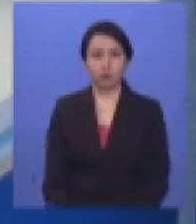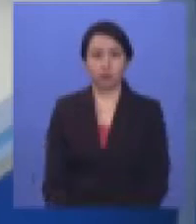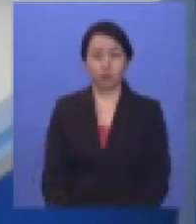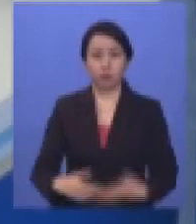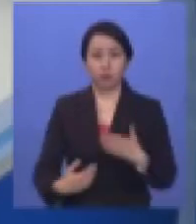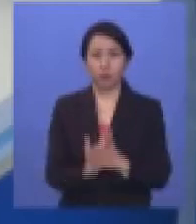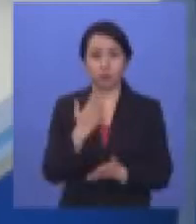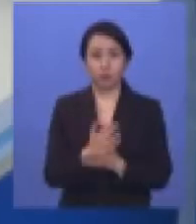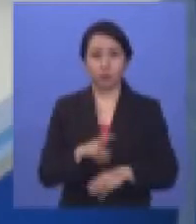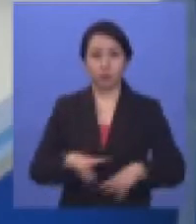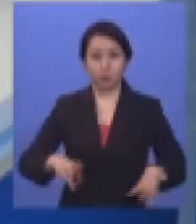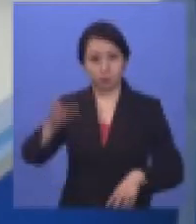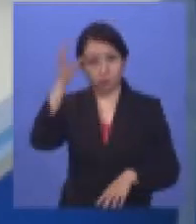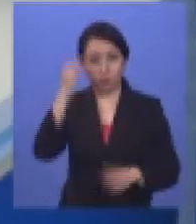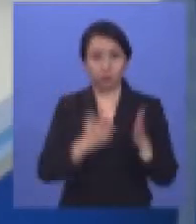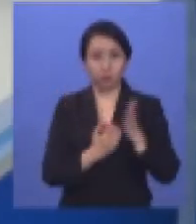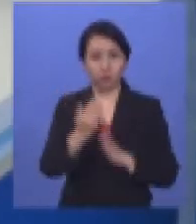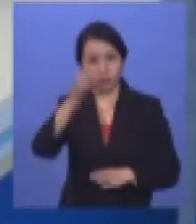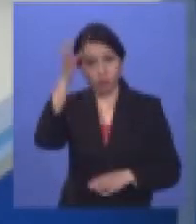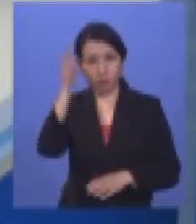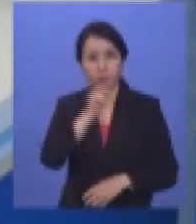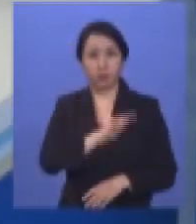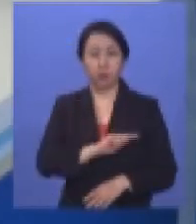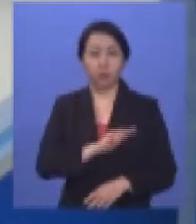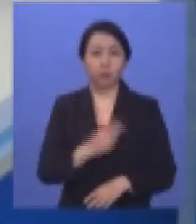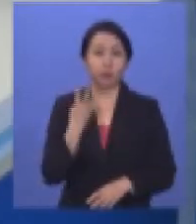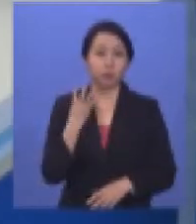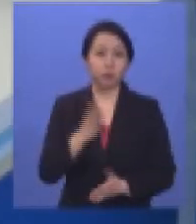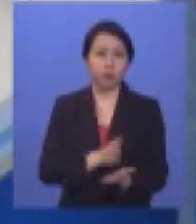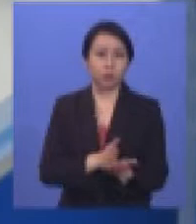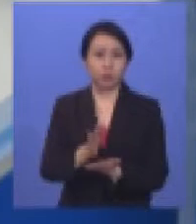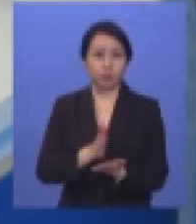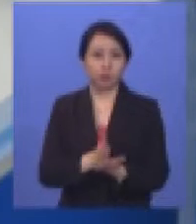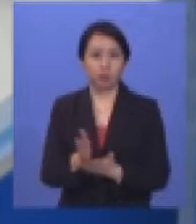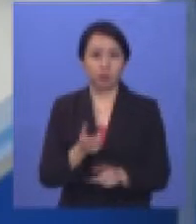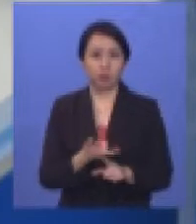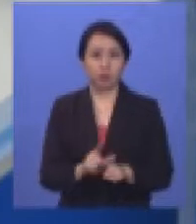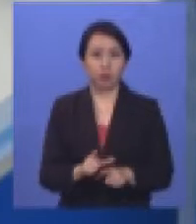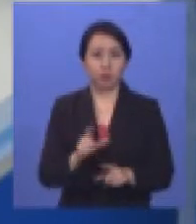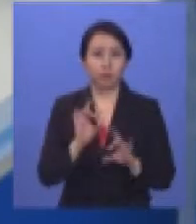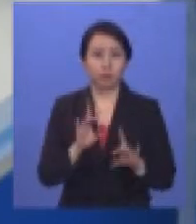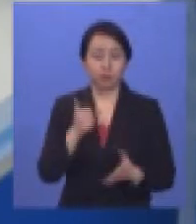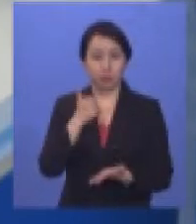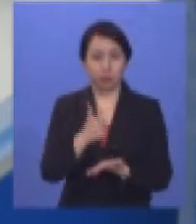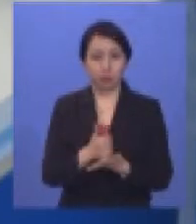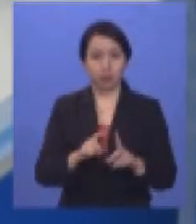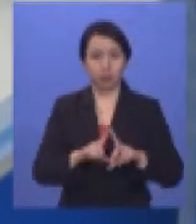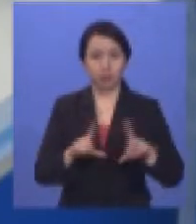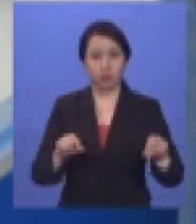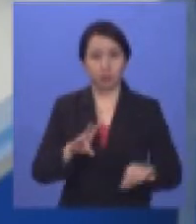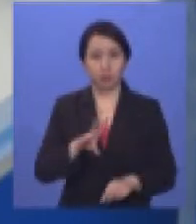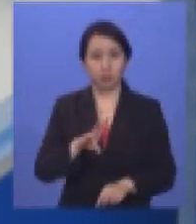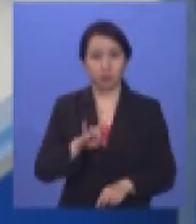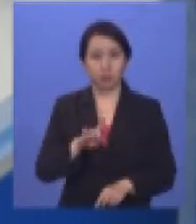вновь созданное министерство науки и высшего образования работает по четырем направлениям об этом сообщил глава ведомства